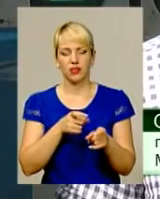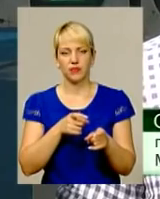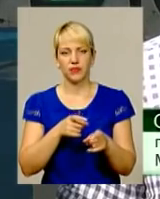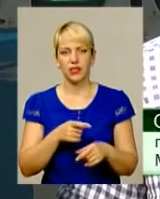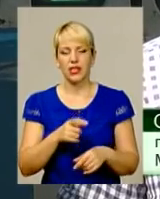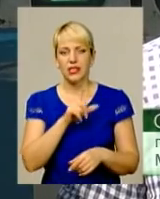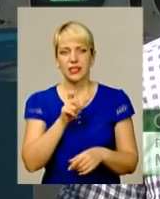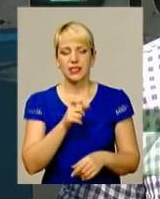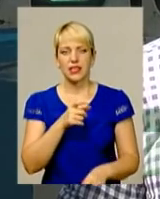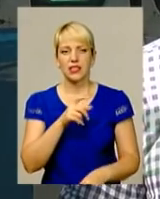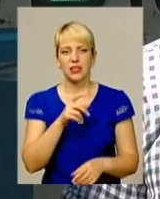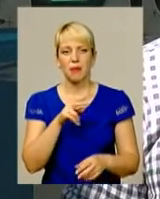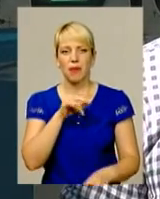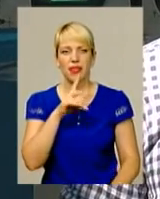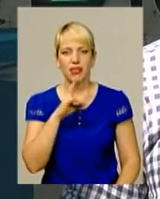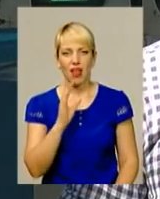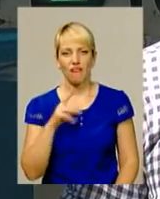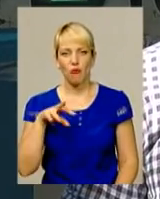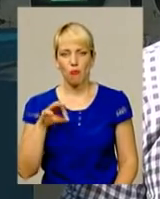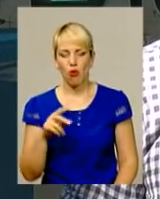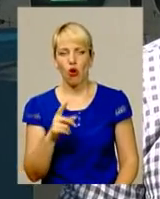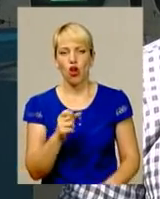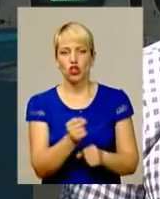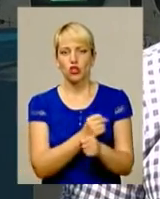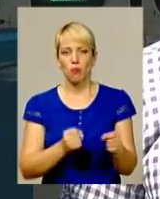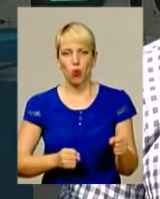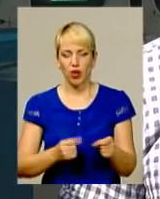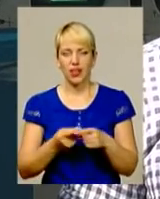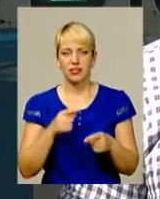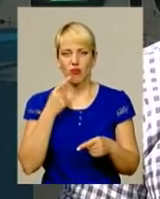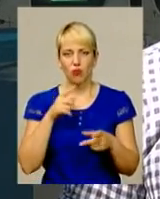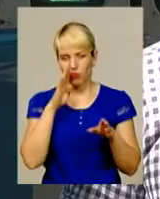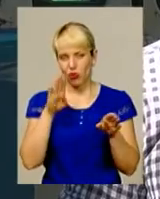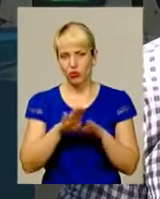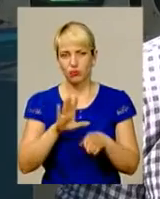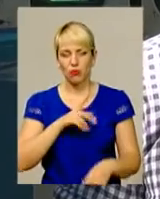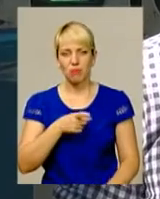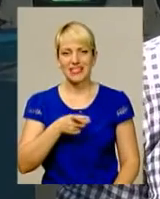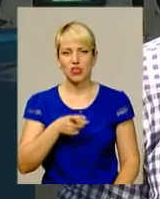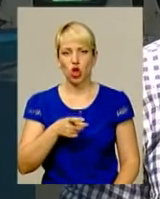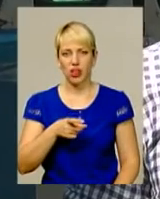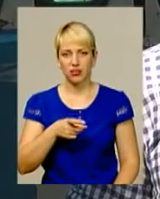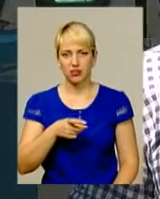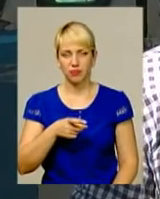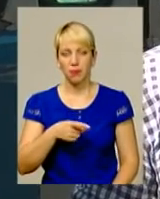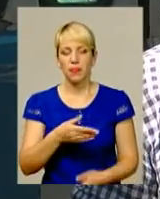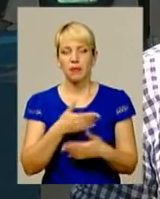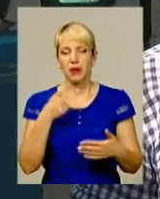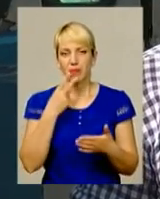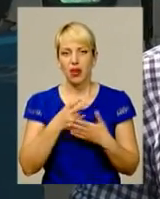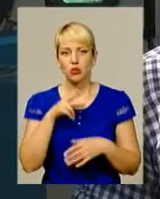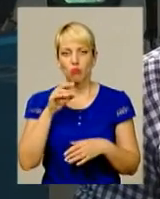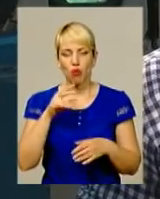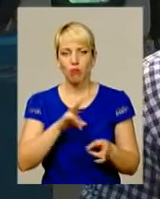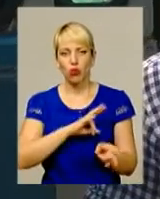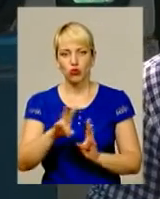з пневматичної зброї, не можу сказати, але поліція попередньо говорить, що це, скоріше всього, був пістолет. Ну, ми бачимо по